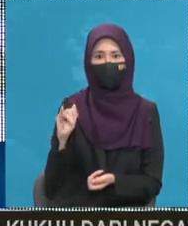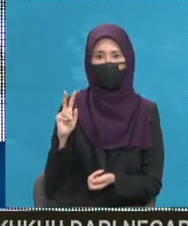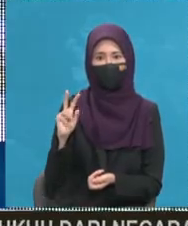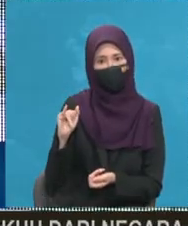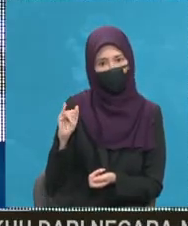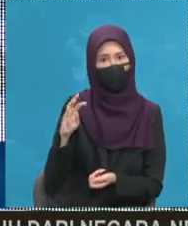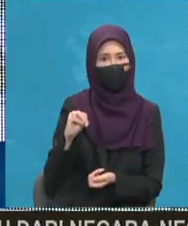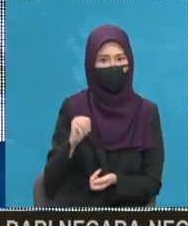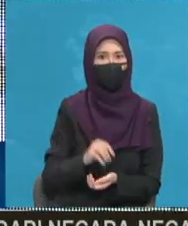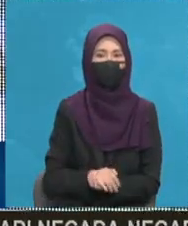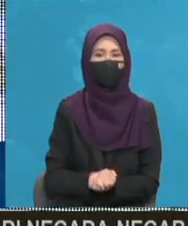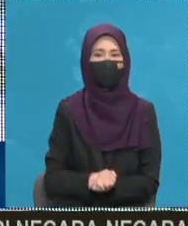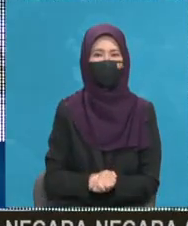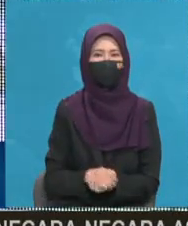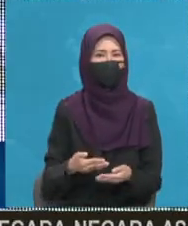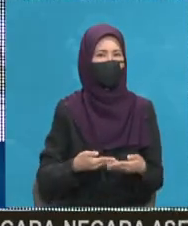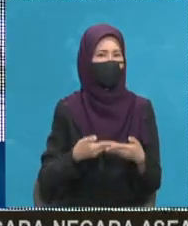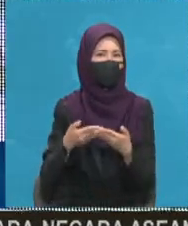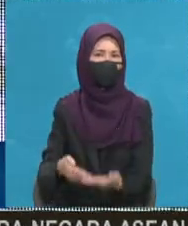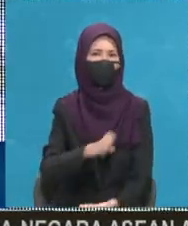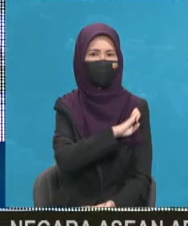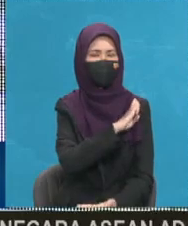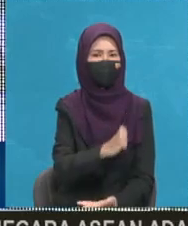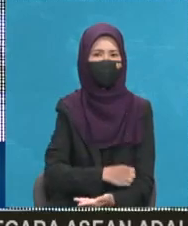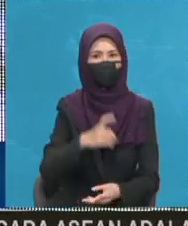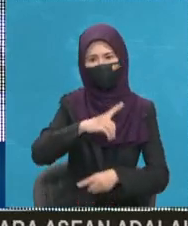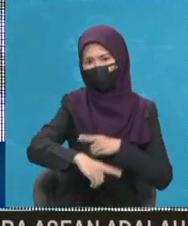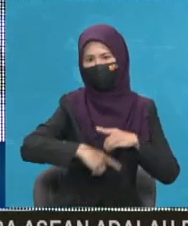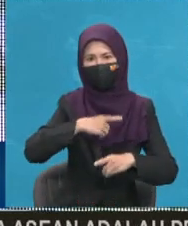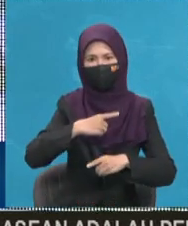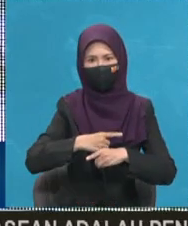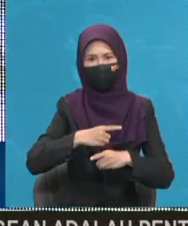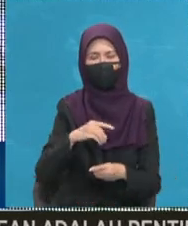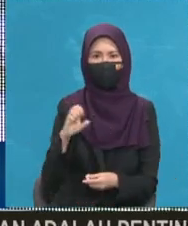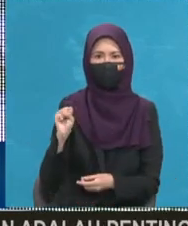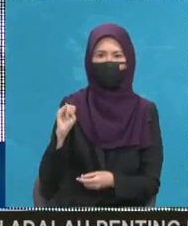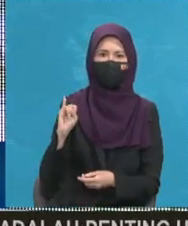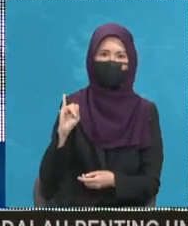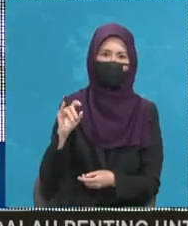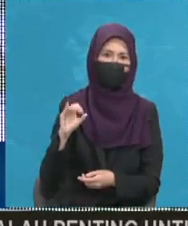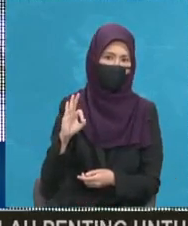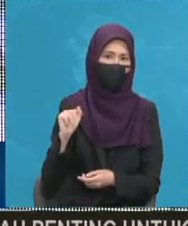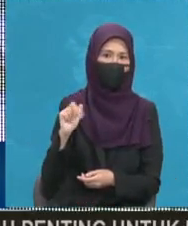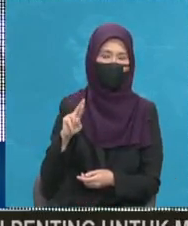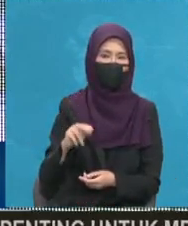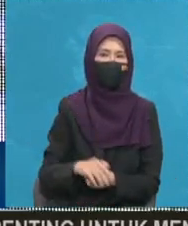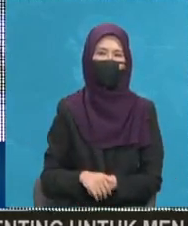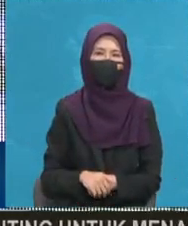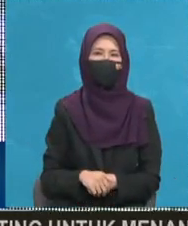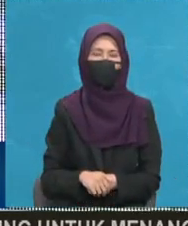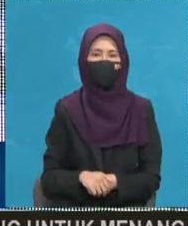peranan penting dalam memberi tenaga kepada dunia ke arah mencapai sifat pencemaran untuk menangani cabaran perubahan iklim